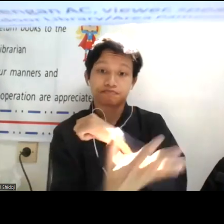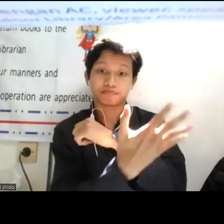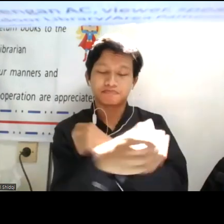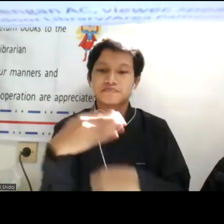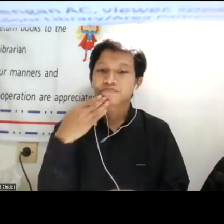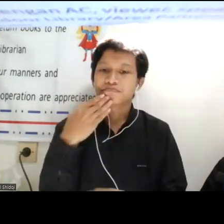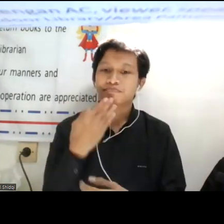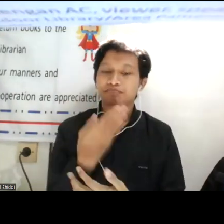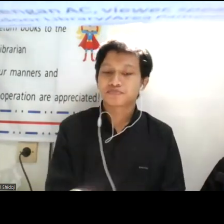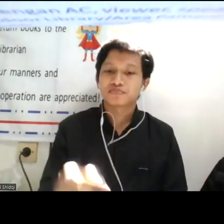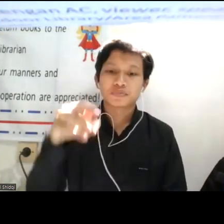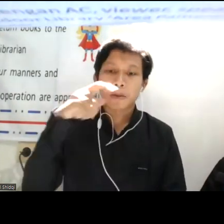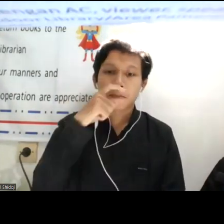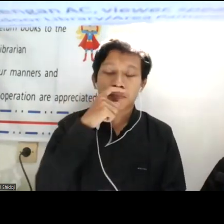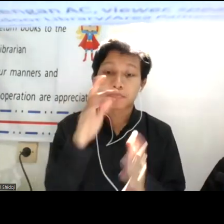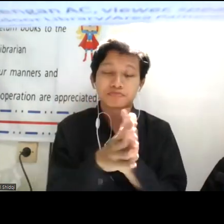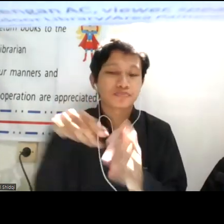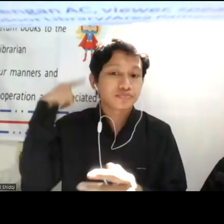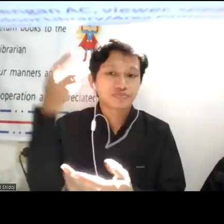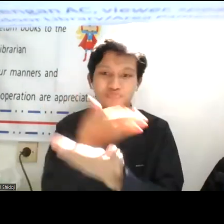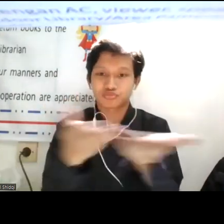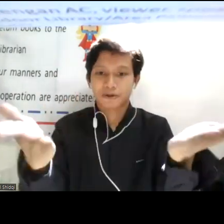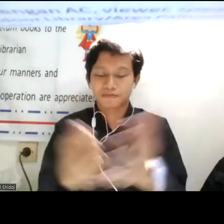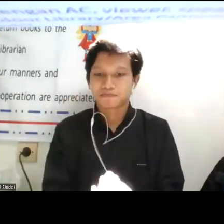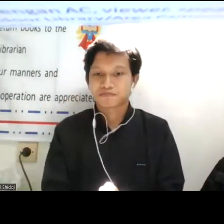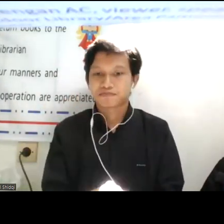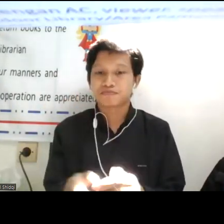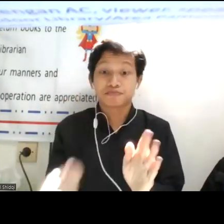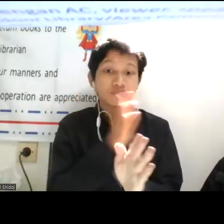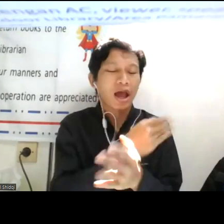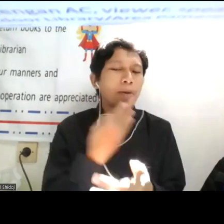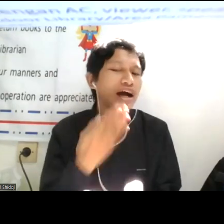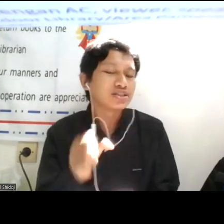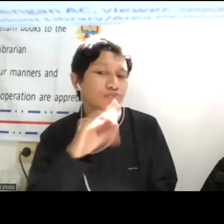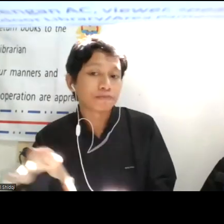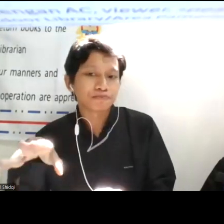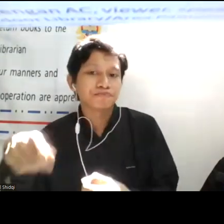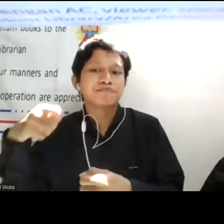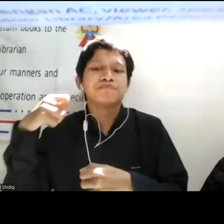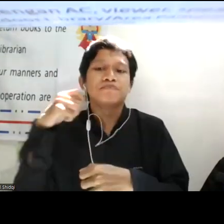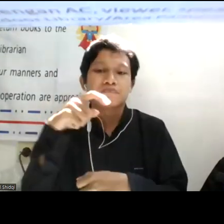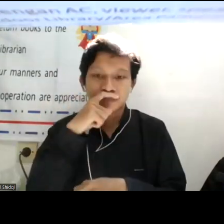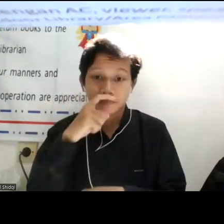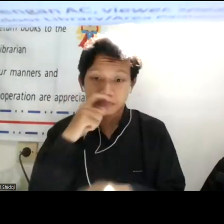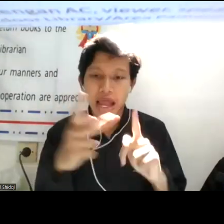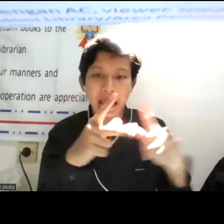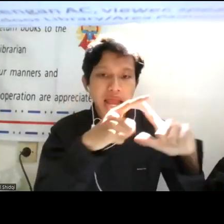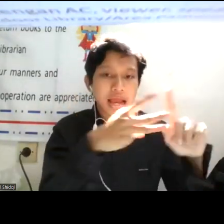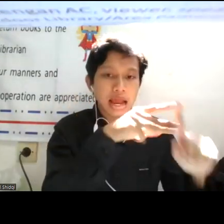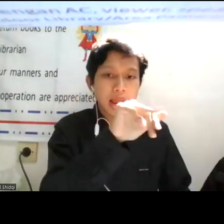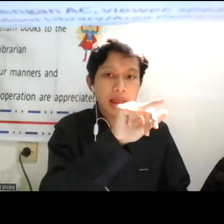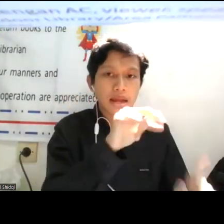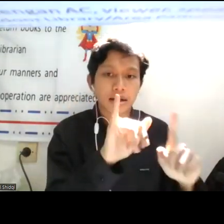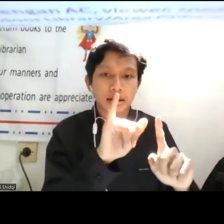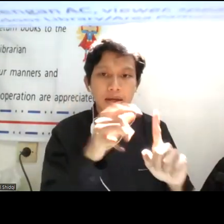seperti yang tadi terima kasih kepada mas Habib yang telah memaparkan materinya di sini saya akan mencoba